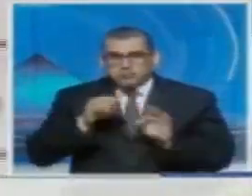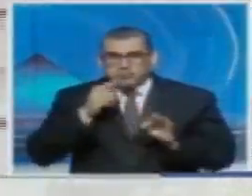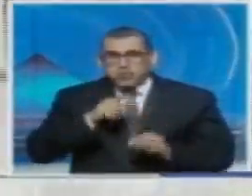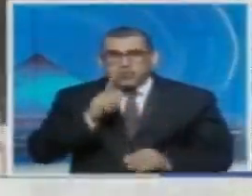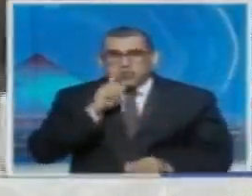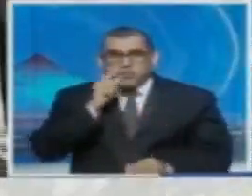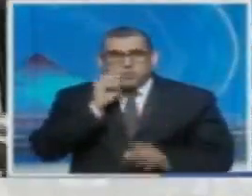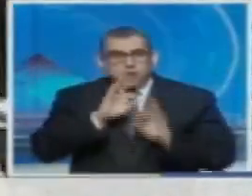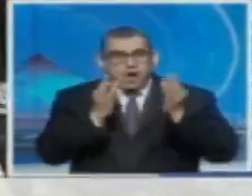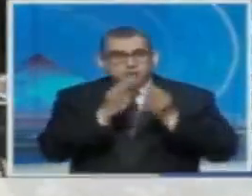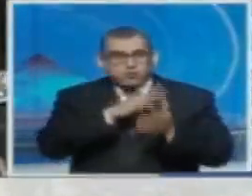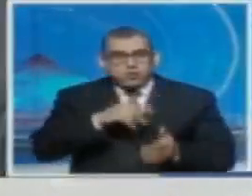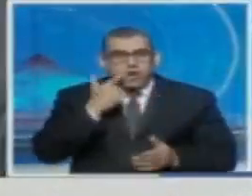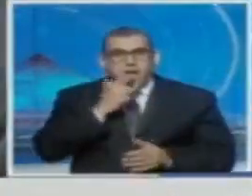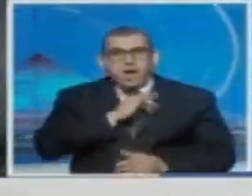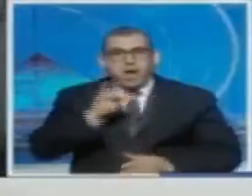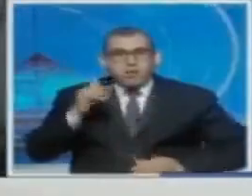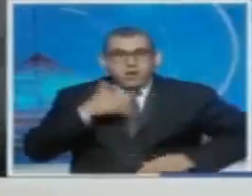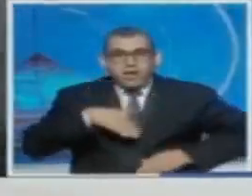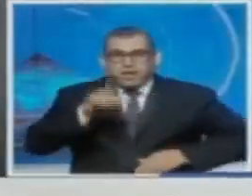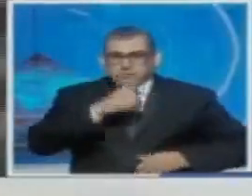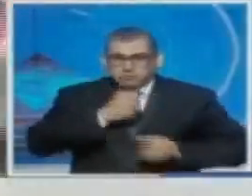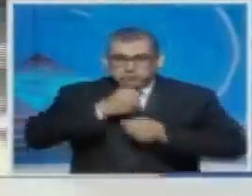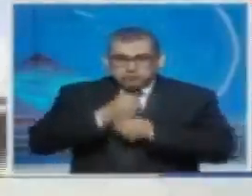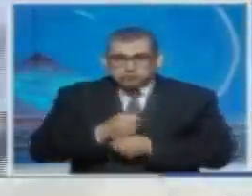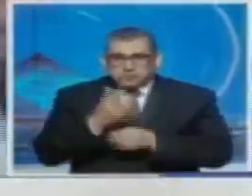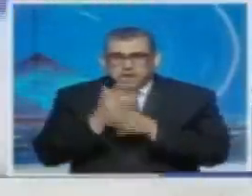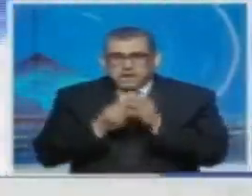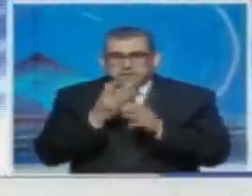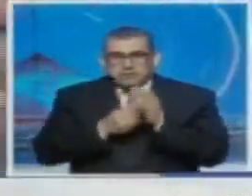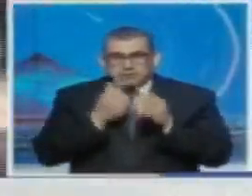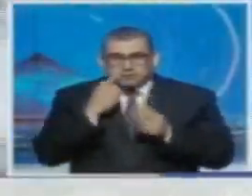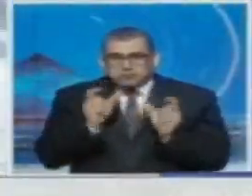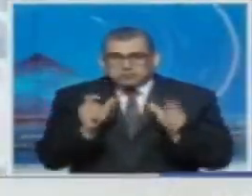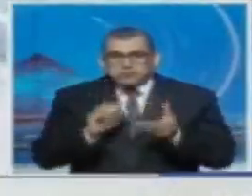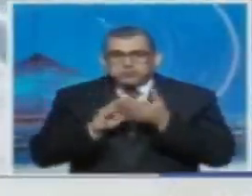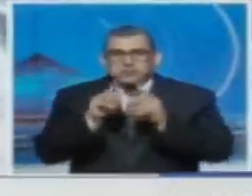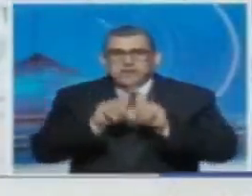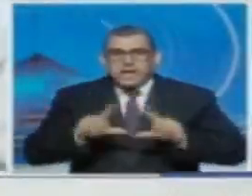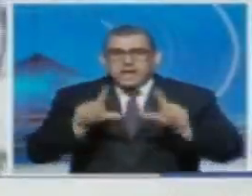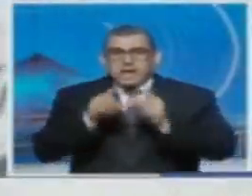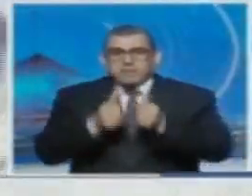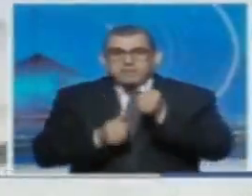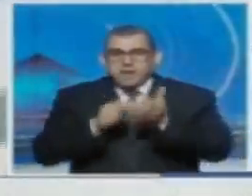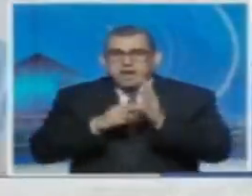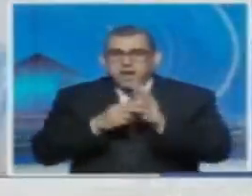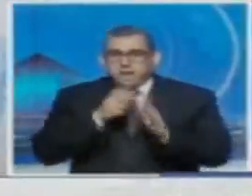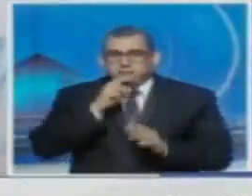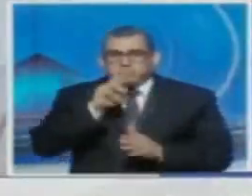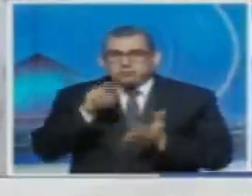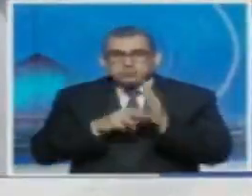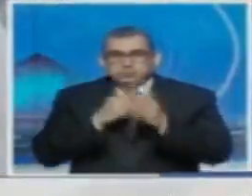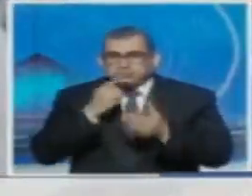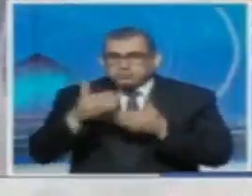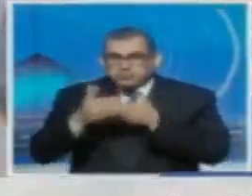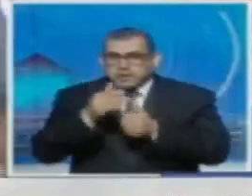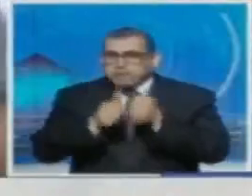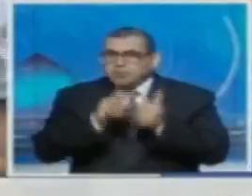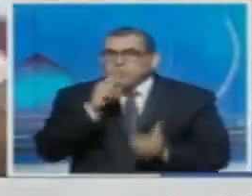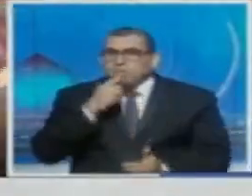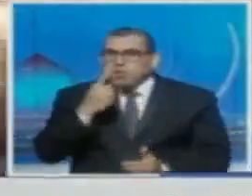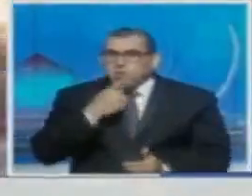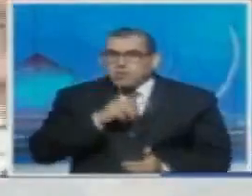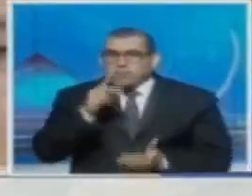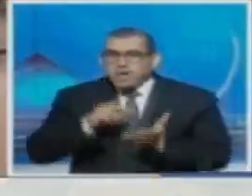الأمور وكالمعتاد لم يغيبوا عن المشهد في انتظار خروج أبنائهم من اللجان والاطمئنان على مدى توافق الامتحان وما